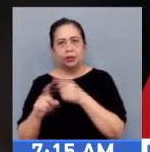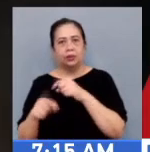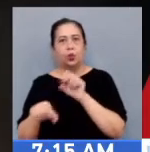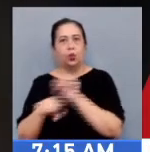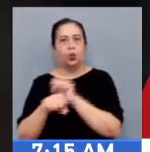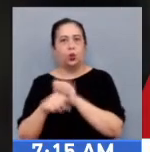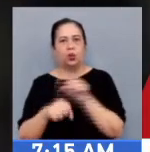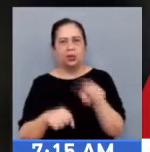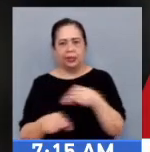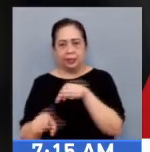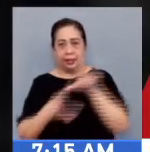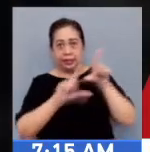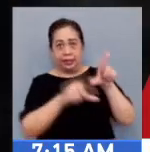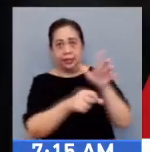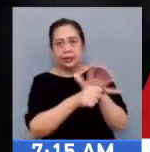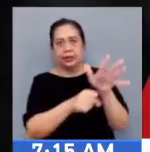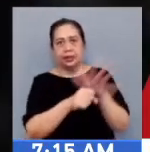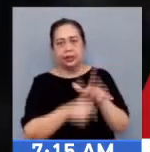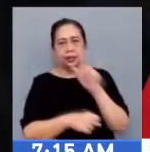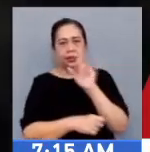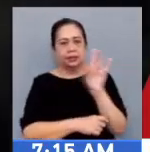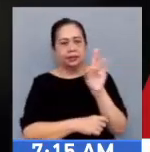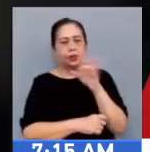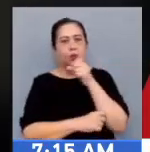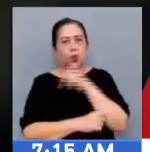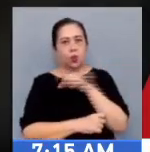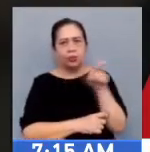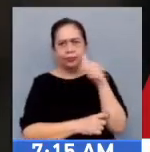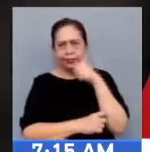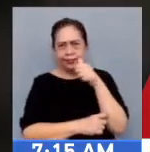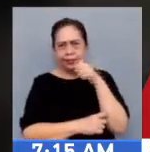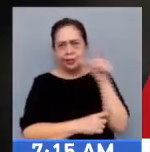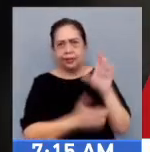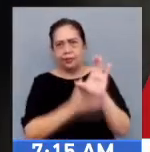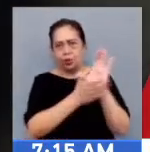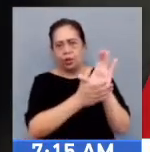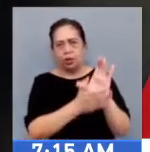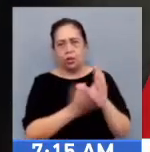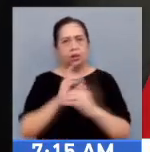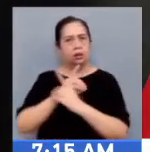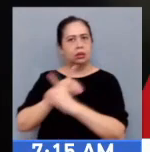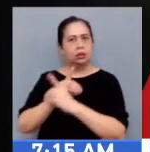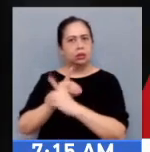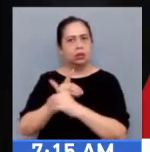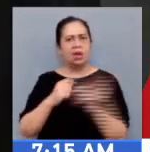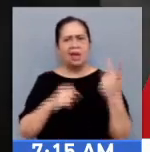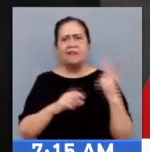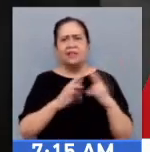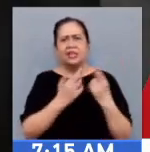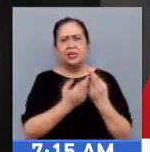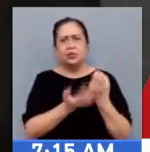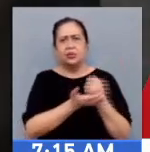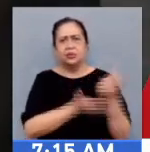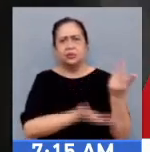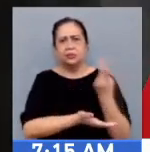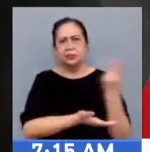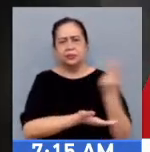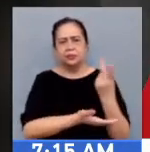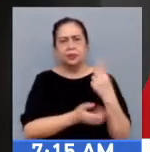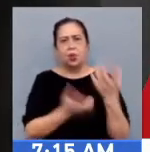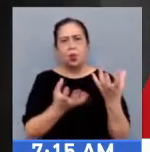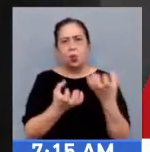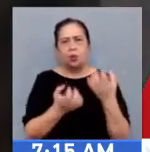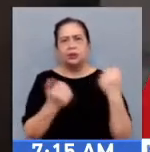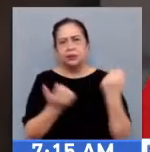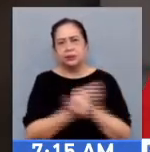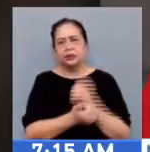ng suspect ang 17 gulang na babae. Depensa ng suspect, may relasyon sila ng biktima at gusto niya raw sanang